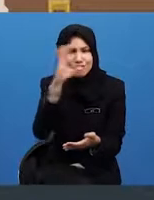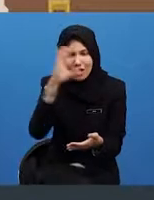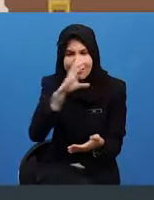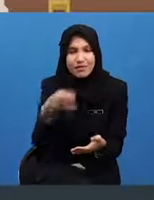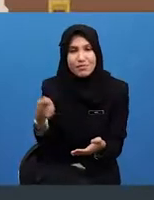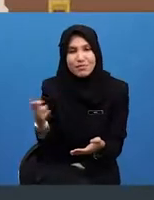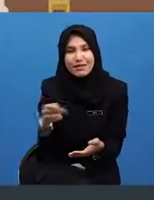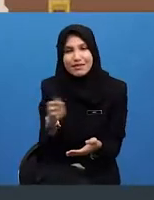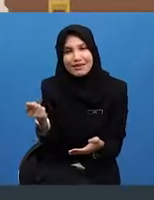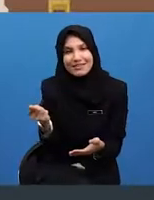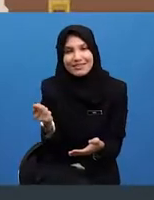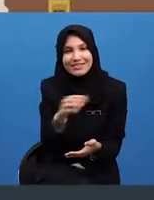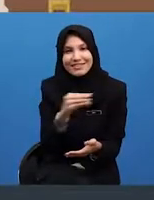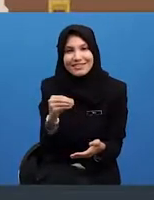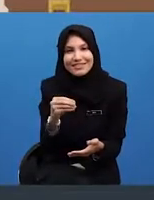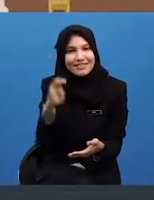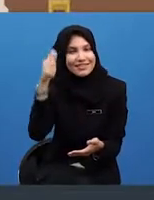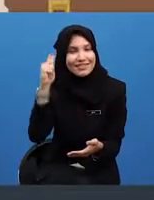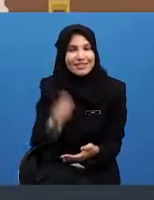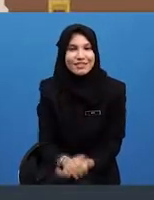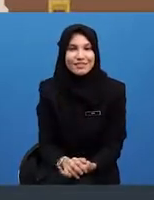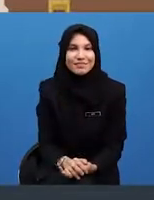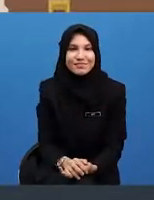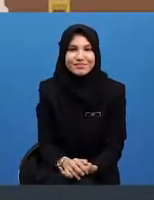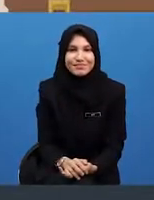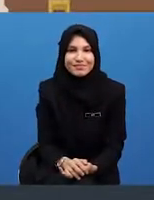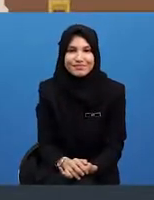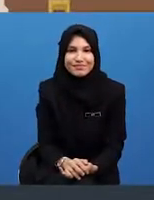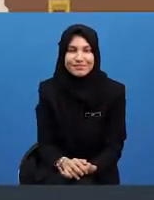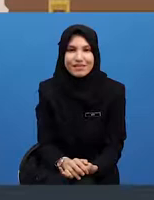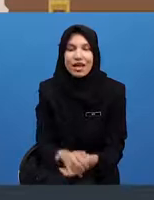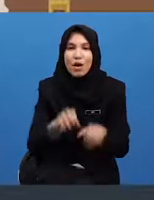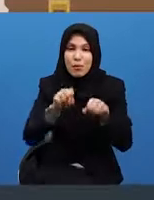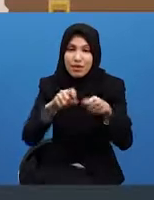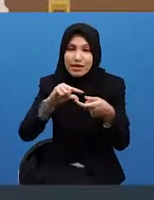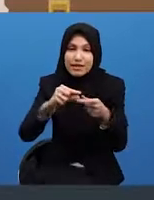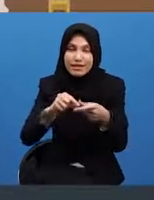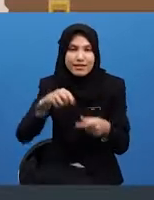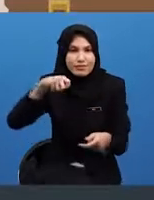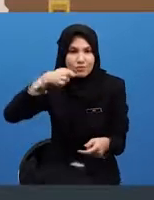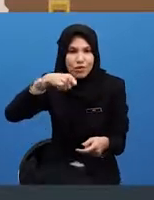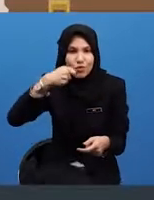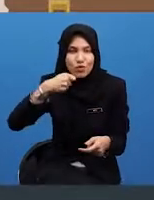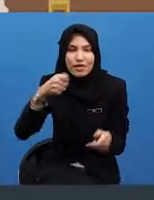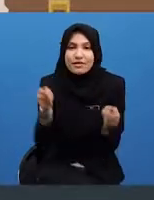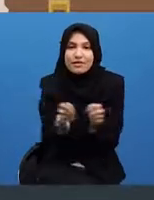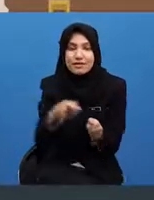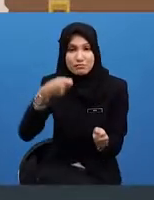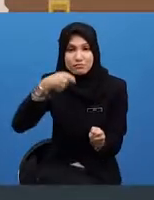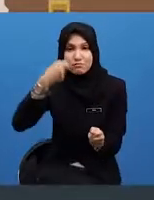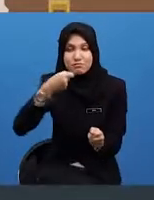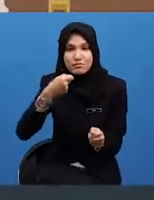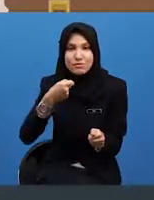dan alatan yang diniatakan tadi. Anda boleh gantikan spatula ini dengan sudu